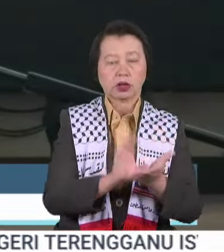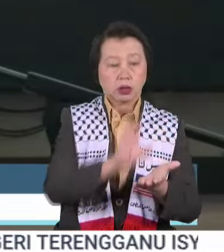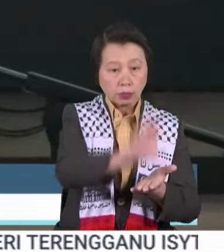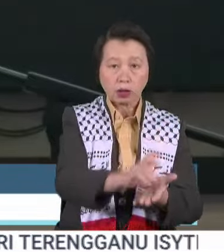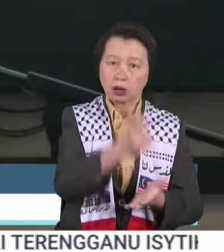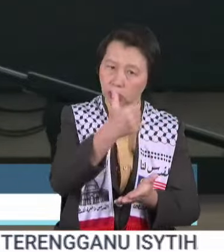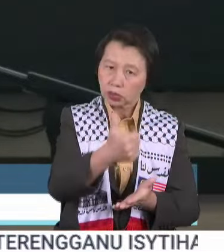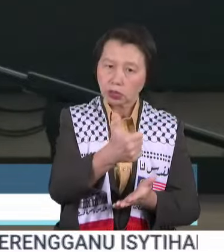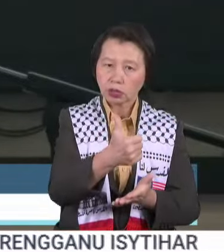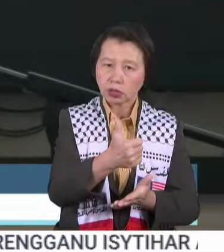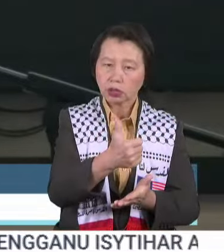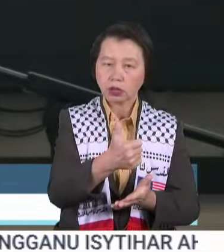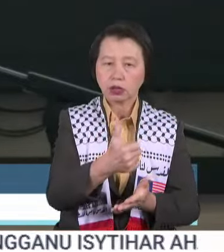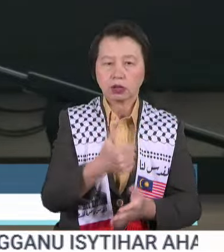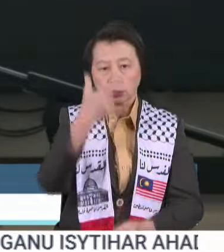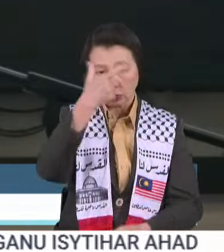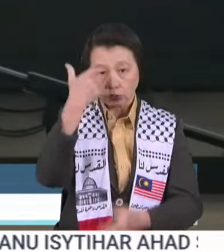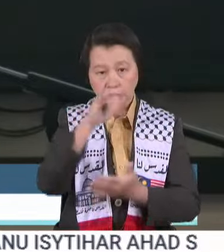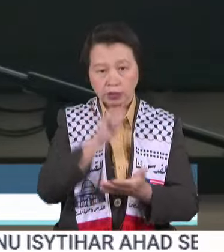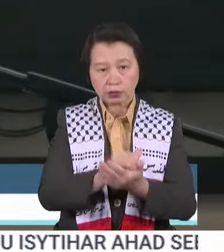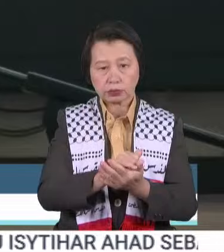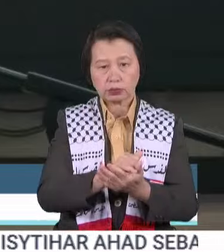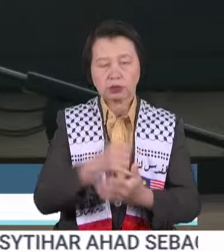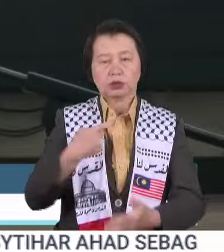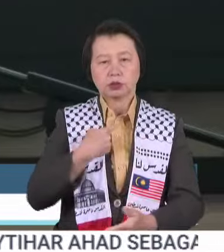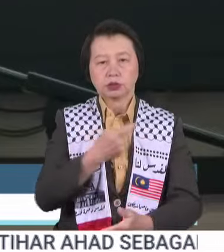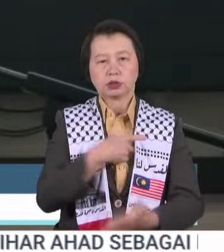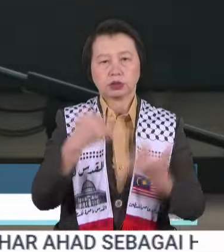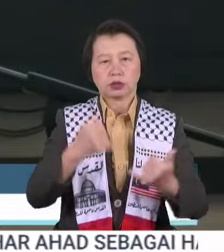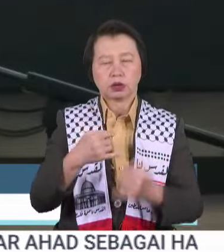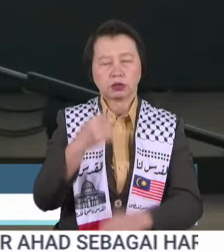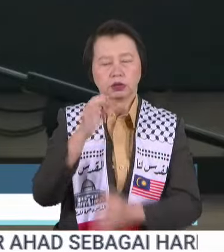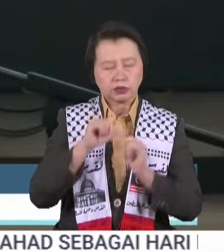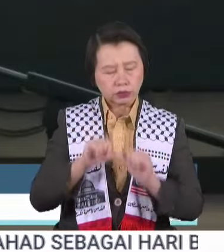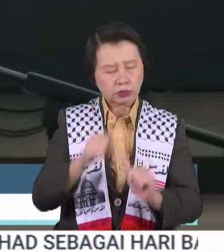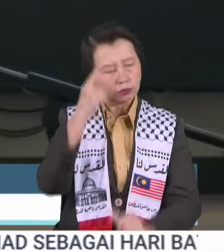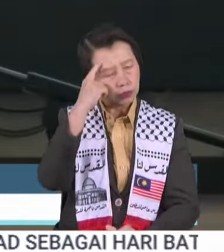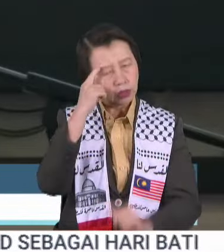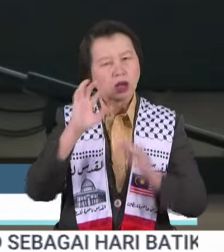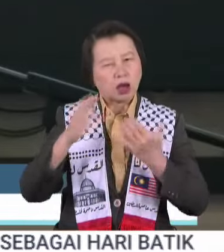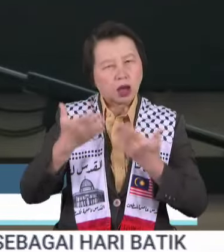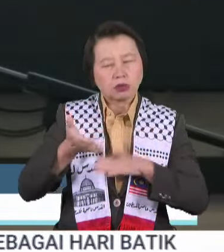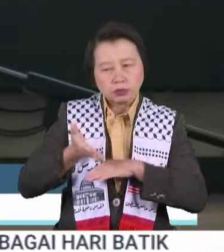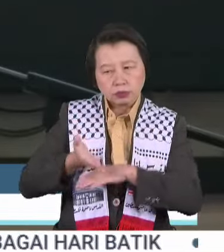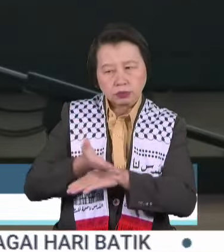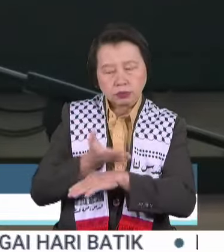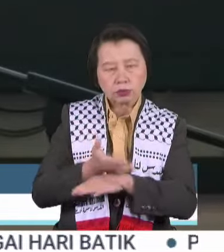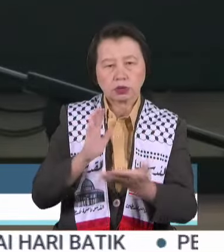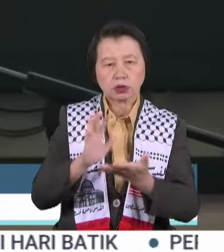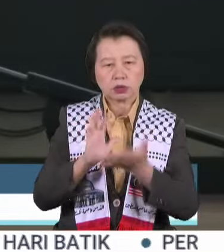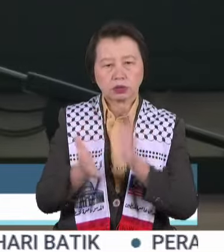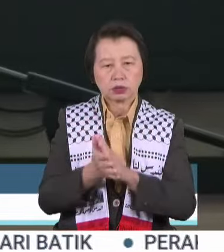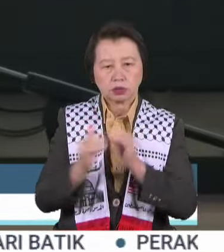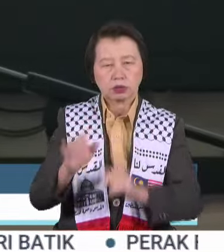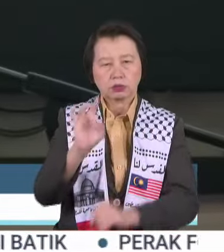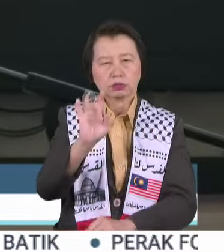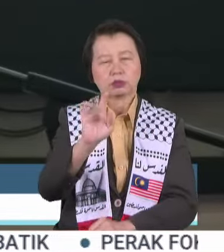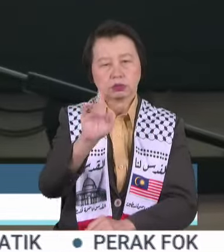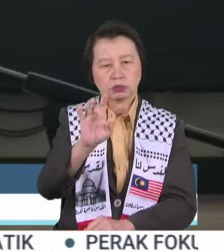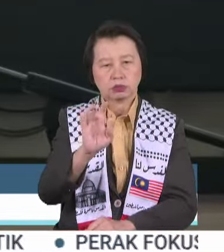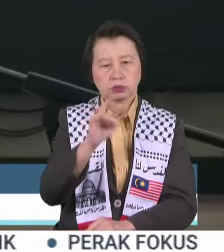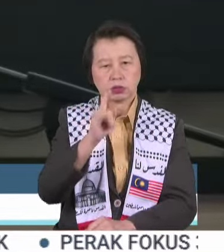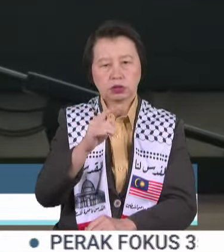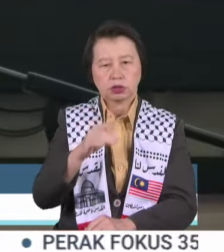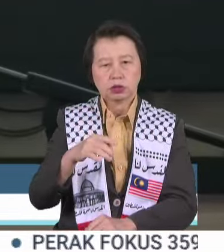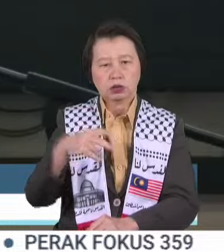itu, kita sementara dengar dan cari jalan untuk perbaiki. Janganlah jadikan ini sebagai satu